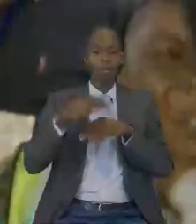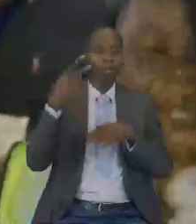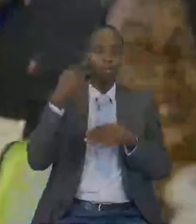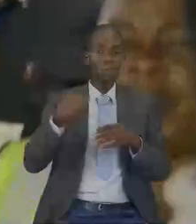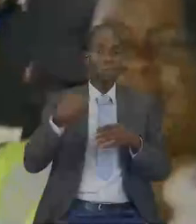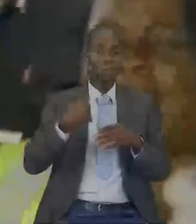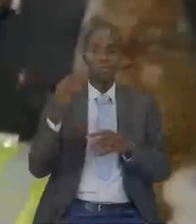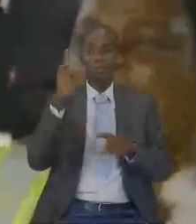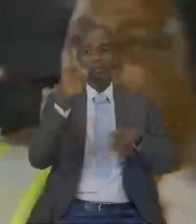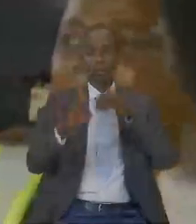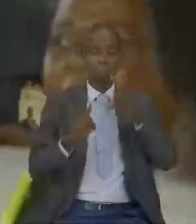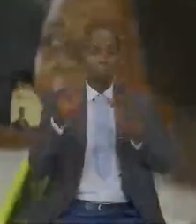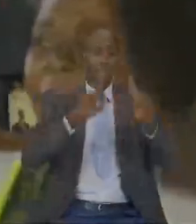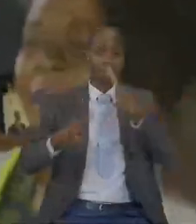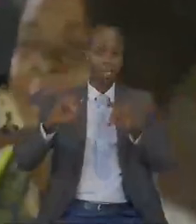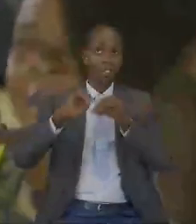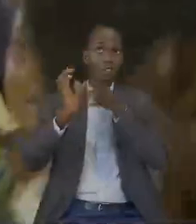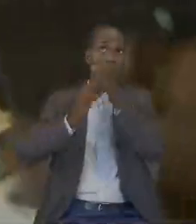va atterrir sur toi là-bas.